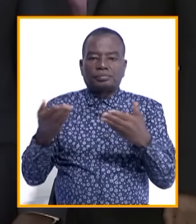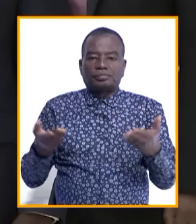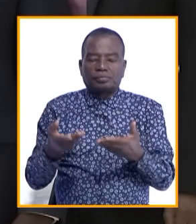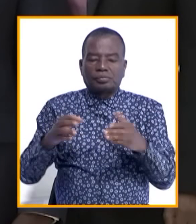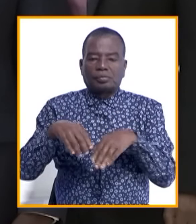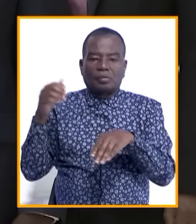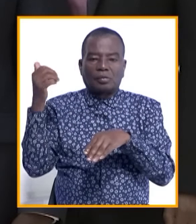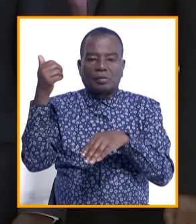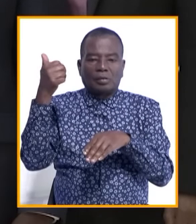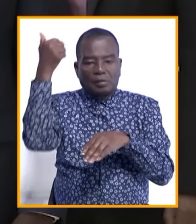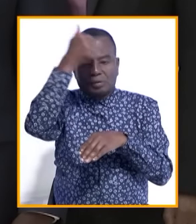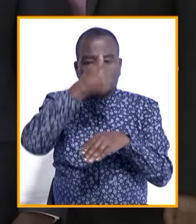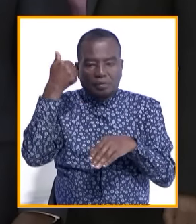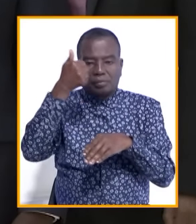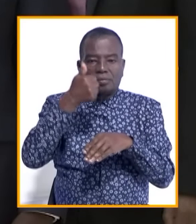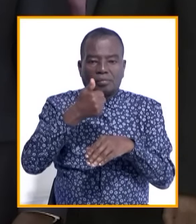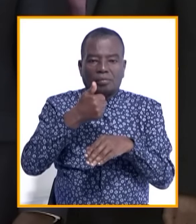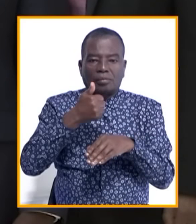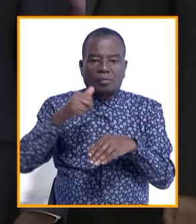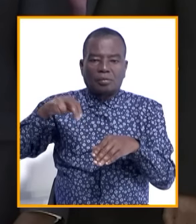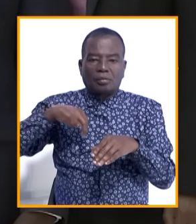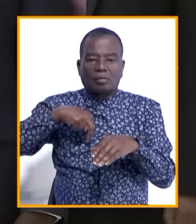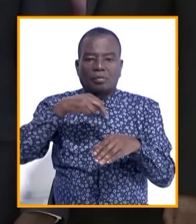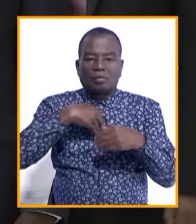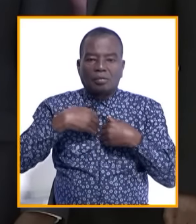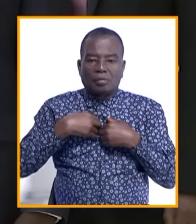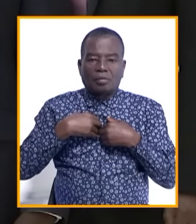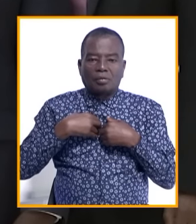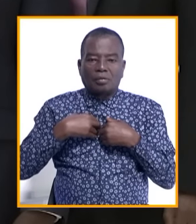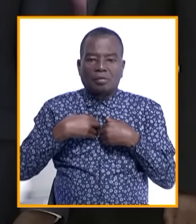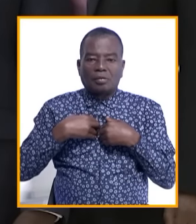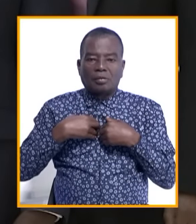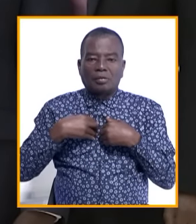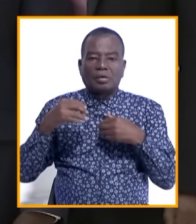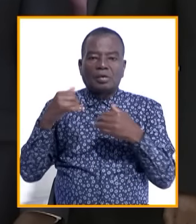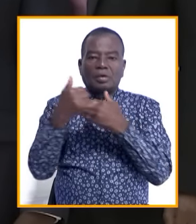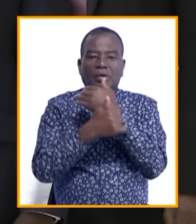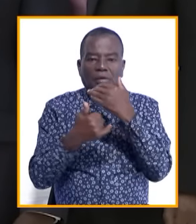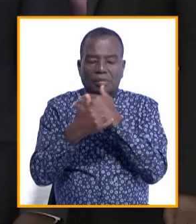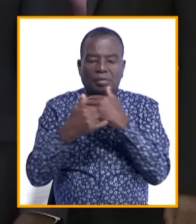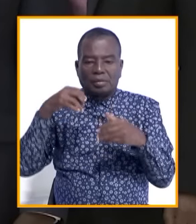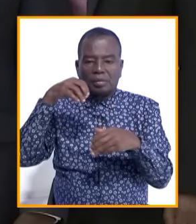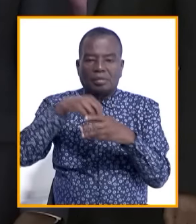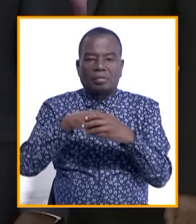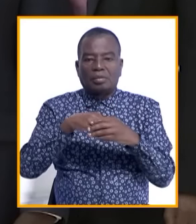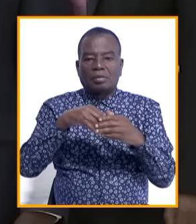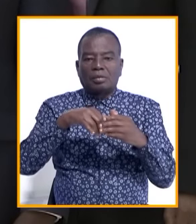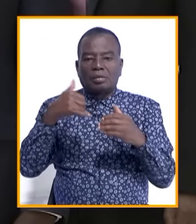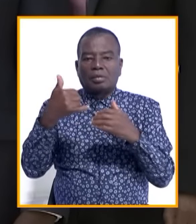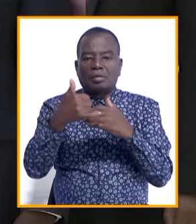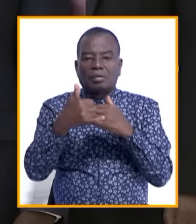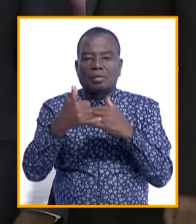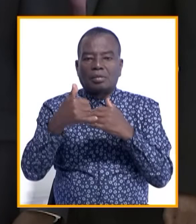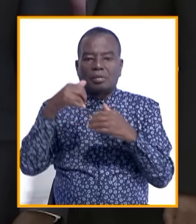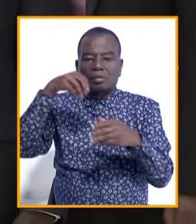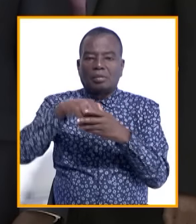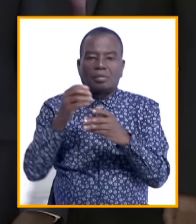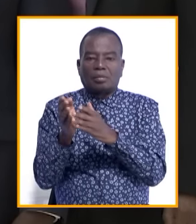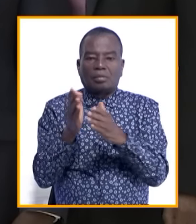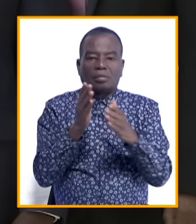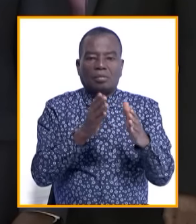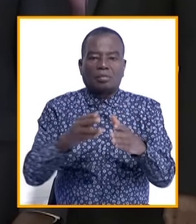Afrique, ni en Côte d'Ivoire, bien entendu. Nous avons un passé colonial au sein de notre pays et nous travaillons très fort tous les jours dans un processus de